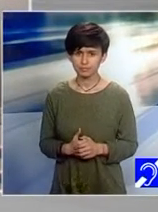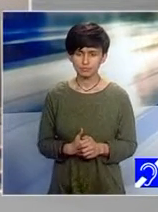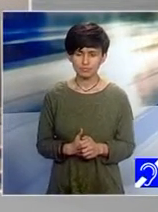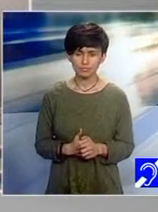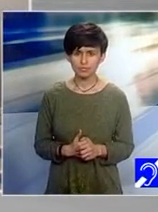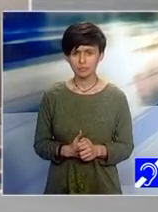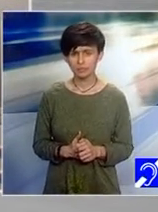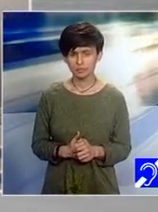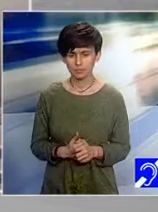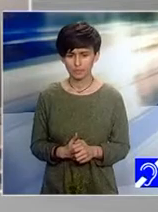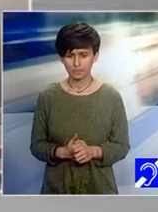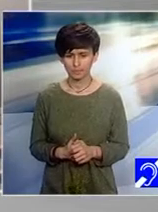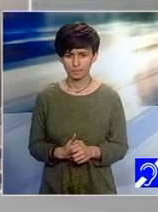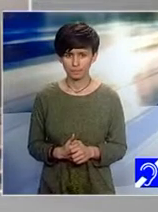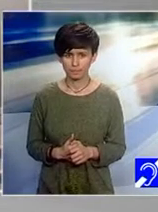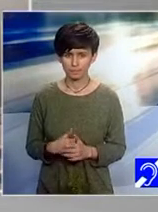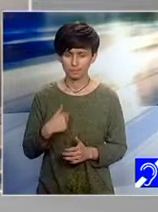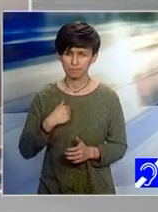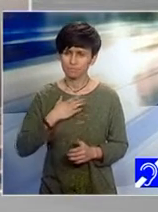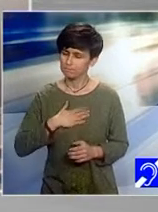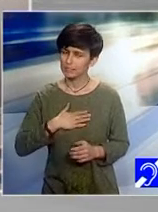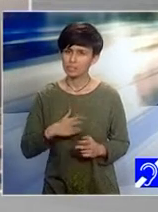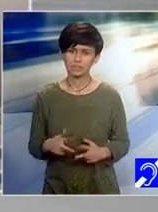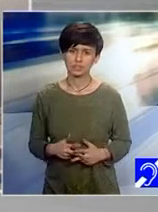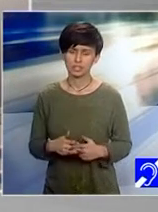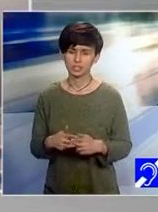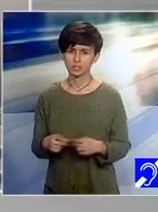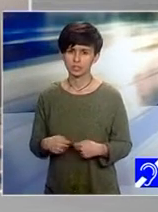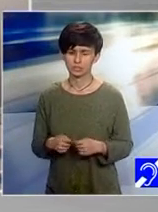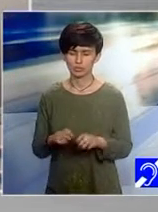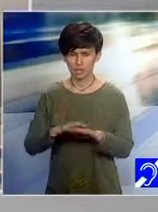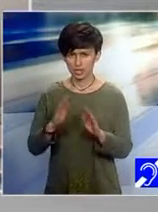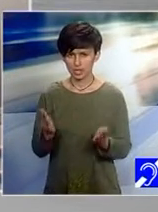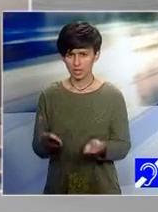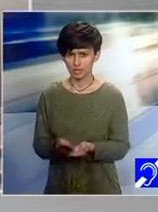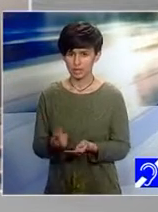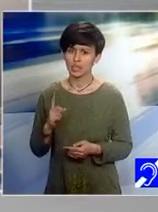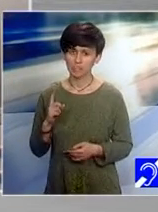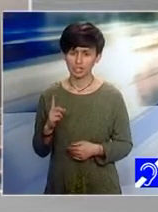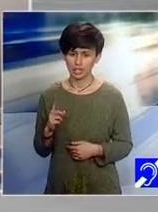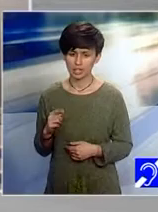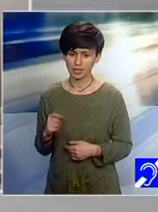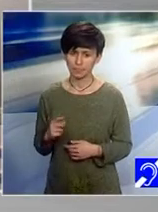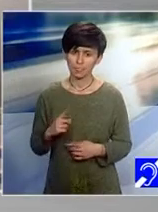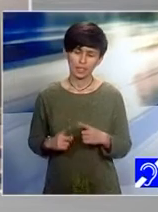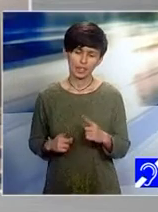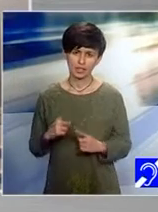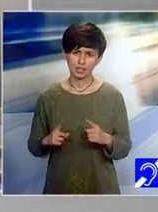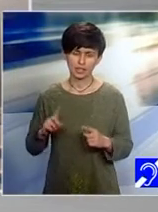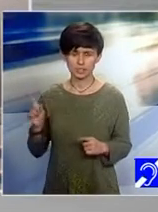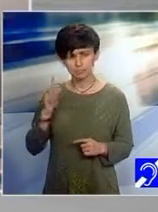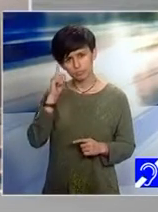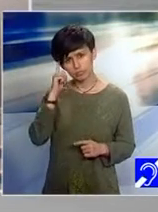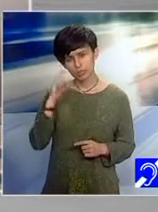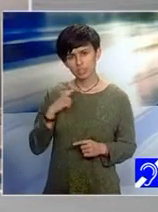dreaptă către toate popoarele caucaziene, inclusiv către azeri. Dar din moment ce nu este recunoscut acest genocid